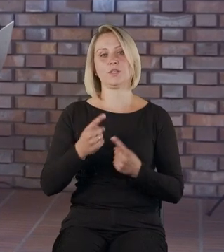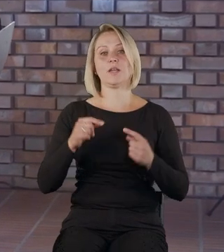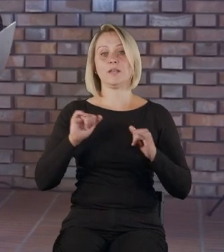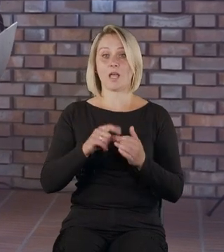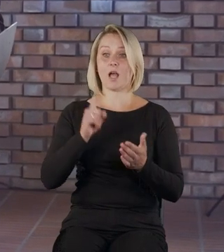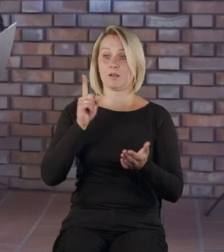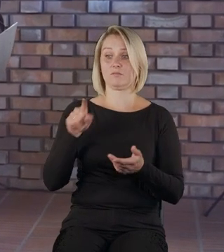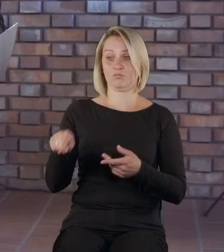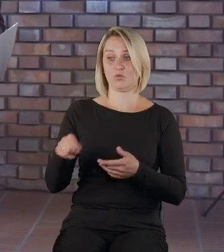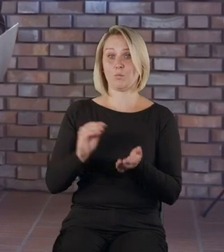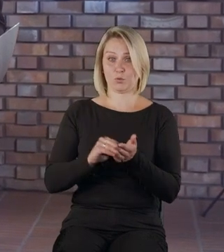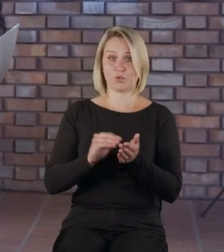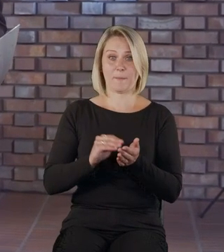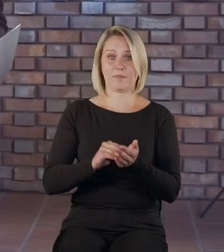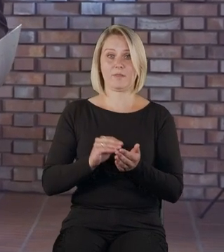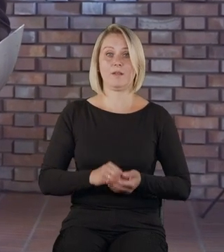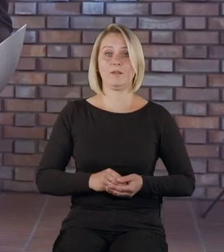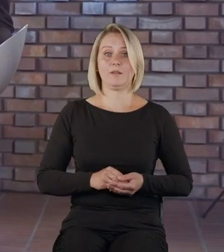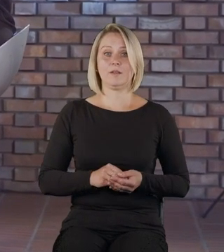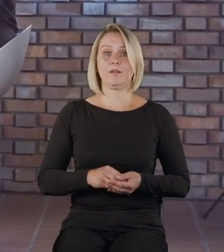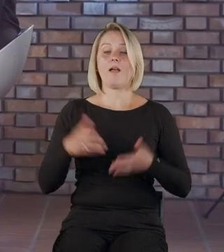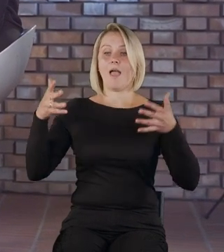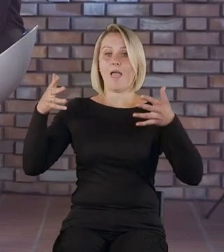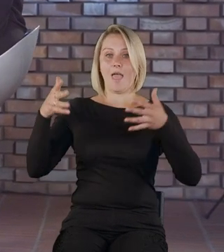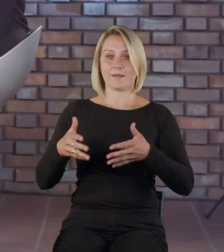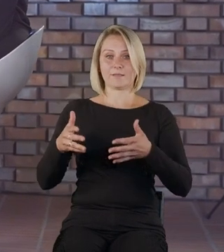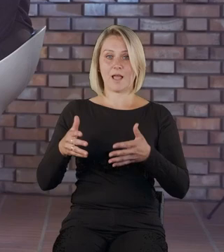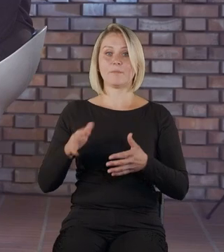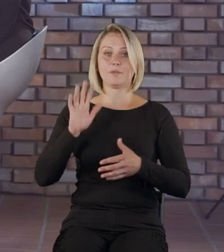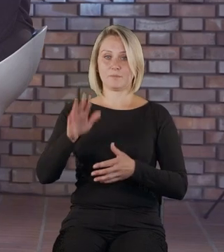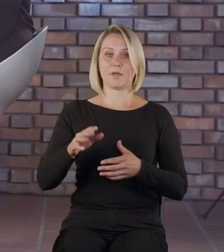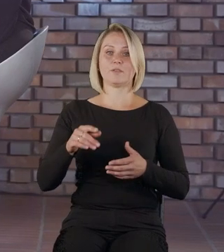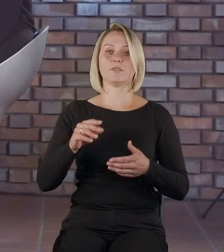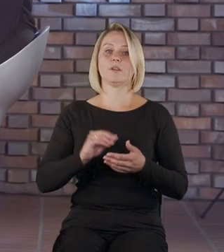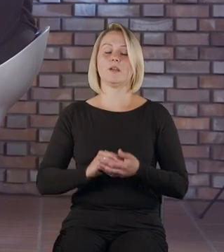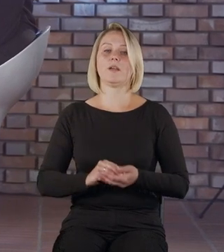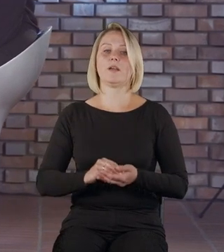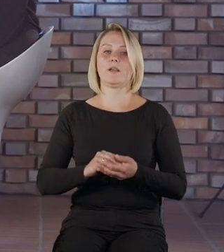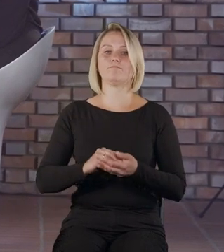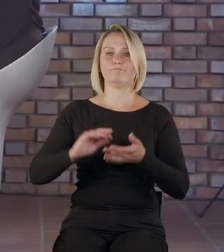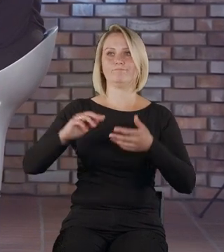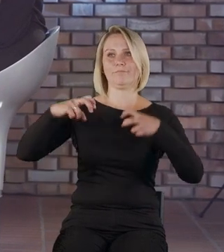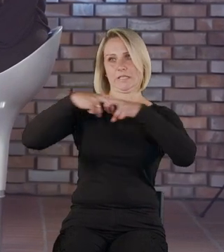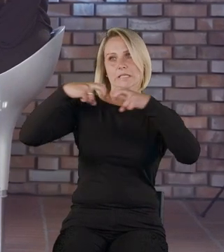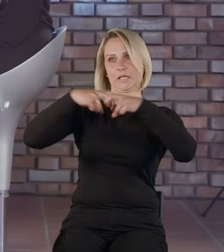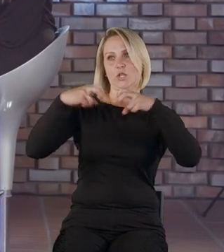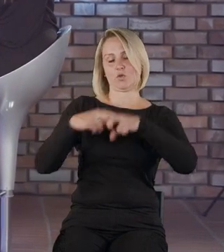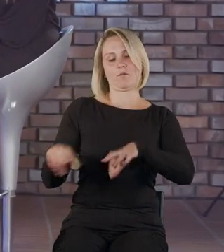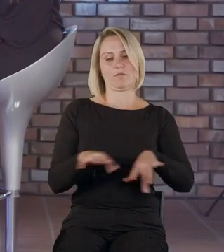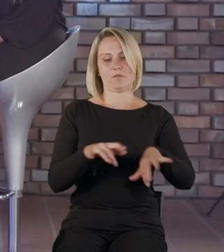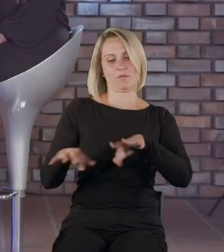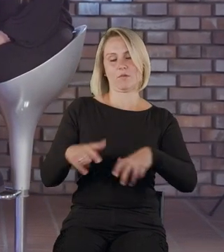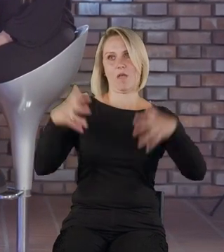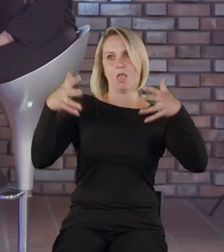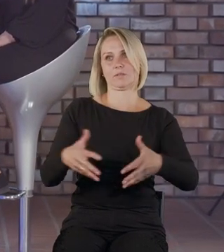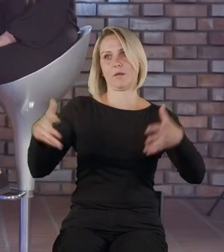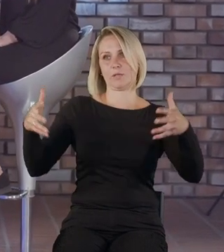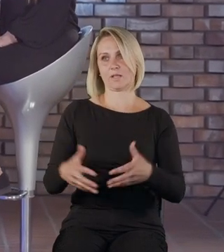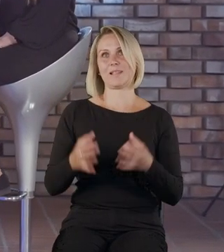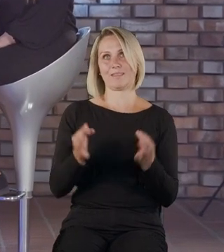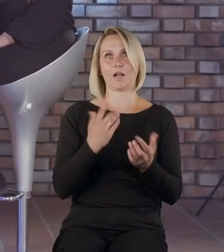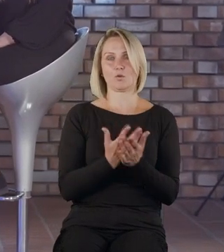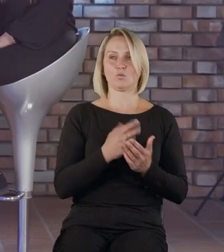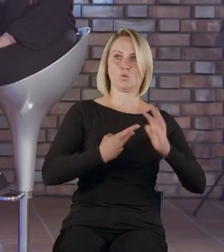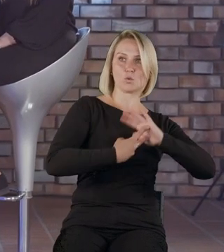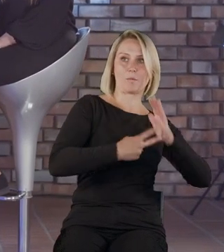jeżeli zajdzie taka potrzeba, żeby egzaminy te przeprowadzić w formule zdalnej. Jesteśmy w trakcie opracowywania odpowiednich